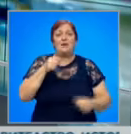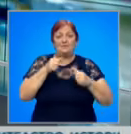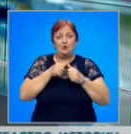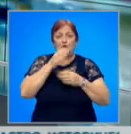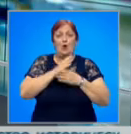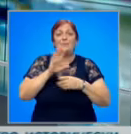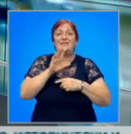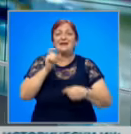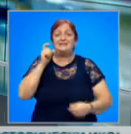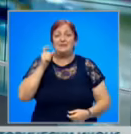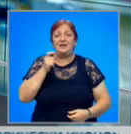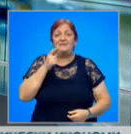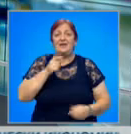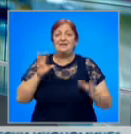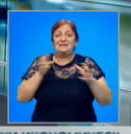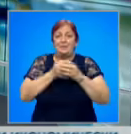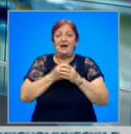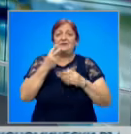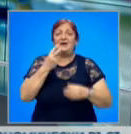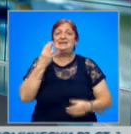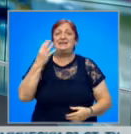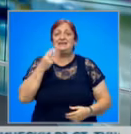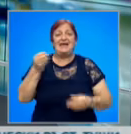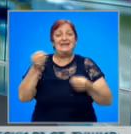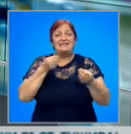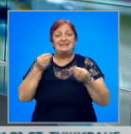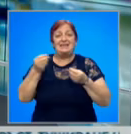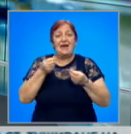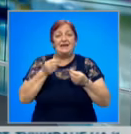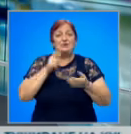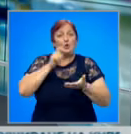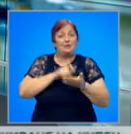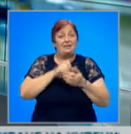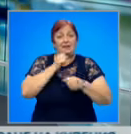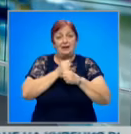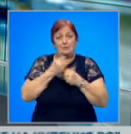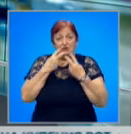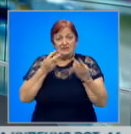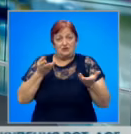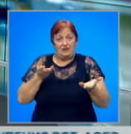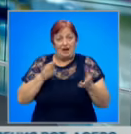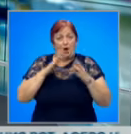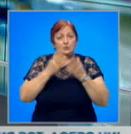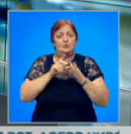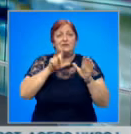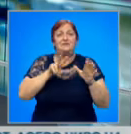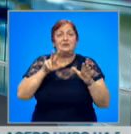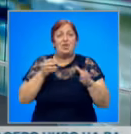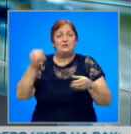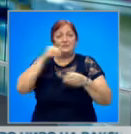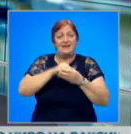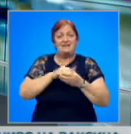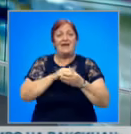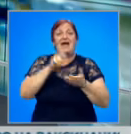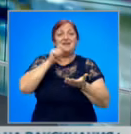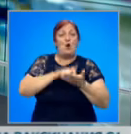юли до 15 септември и се събраха на 23 заседания. Законодателната работа изглежда така. Общо